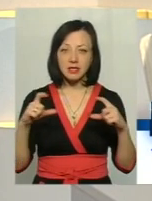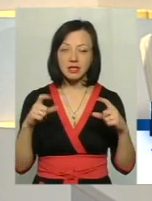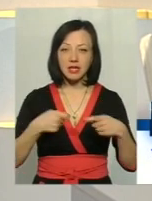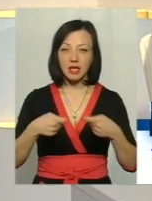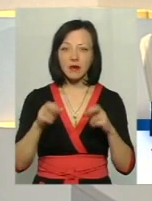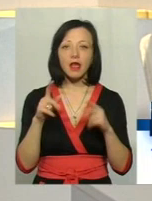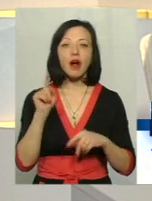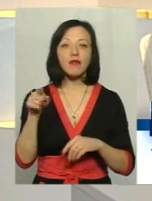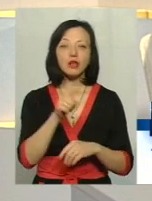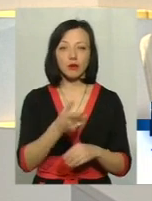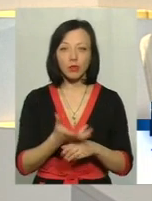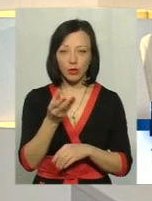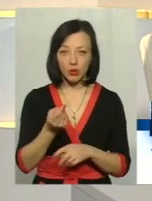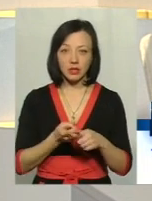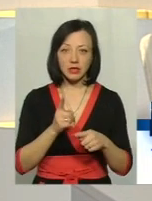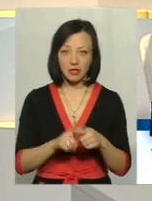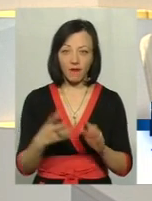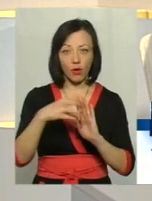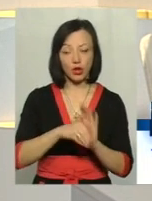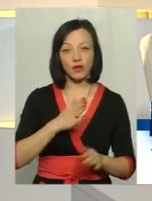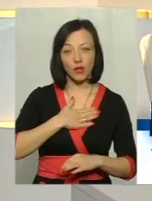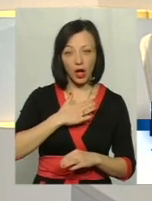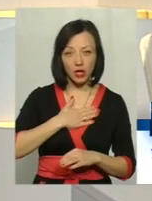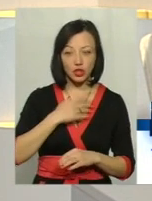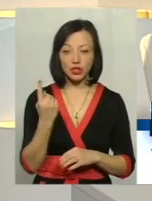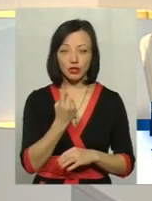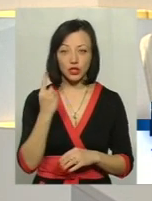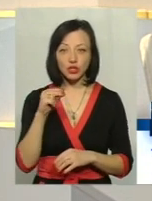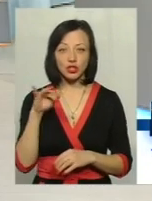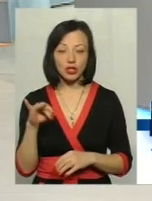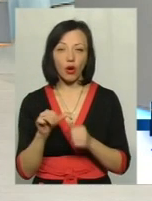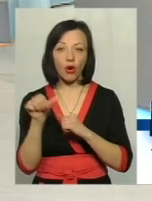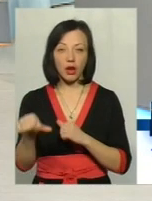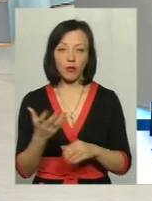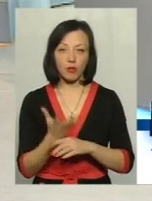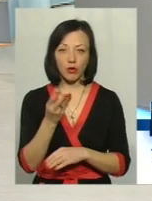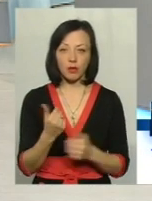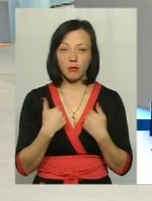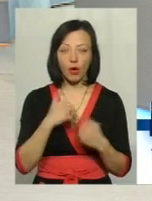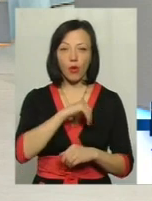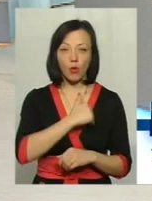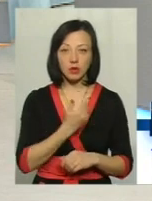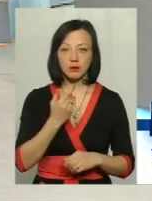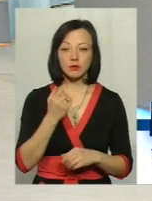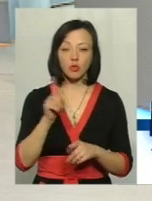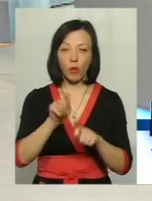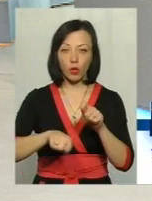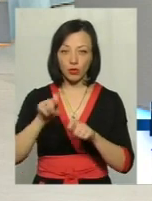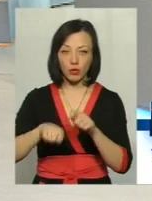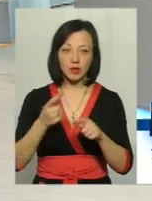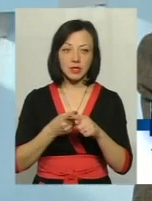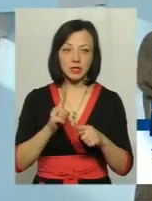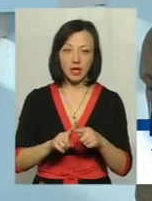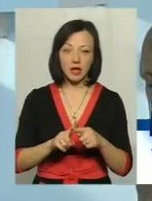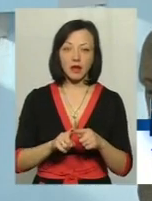вони платять? Це ходить в наше щотчик, чи вони віддільно платять? От ми хочемо, щоб взяли на контроль і